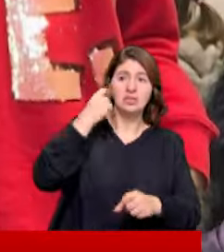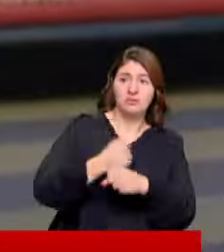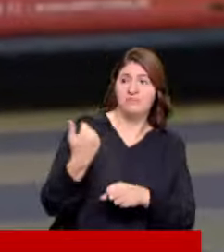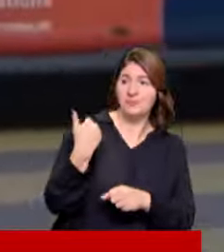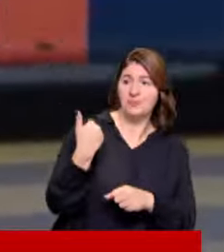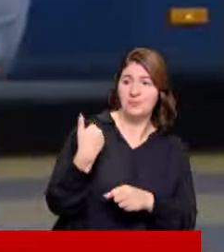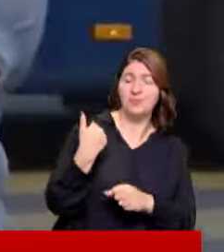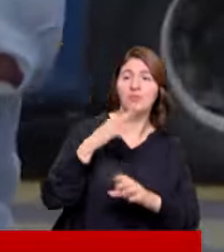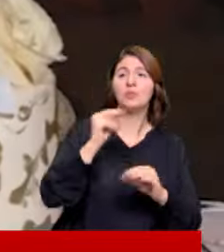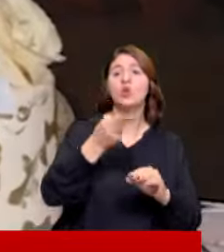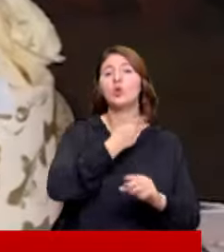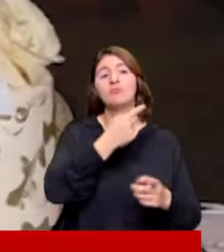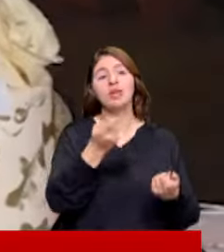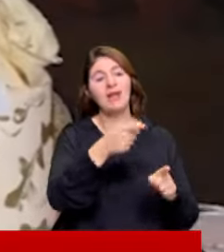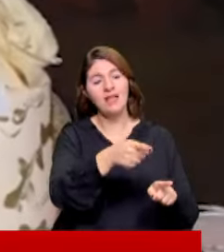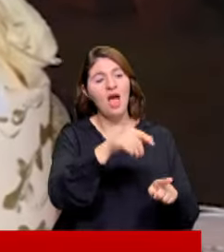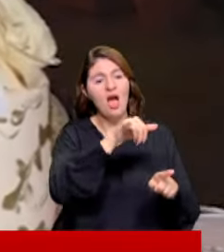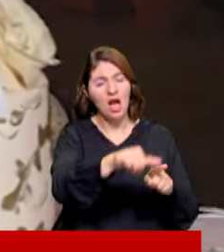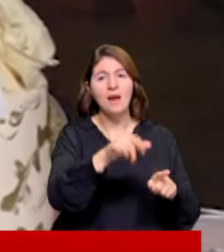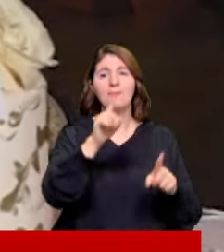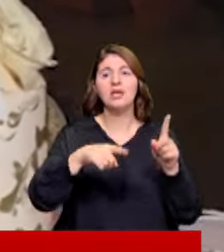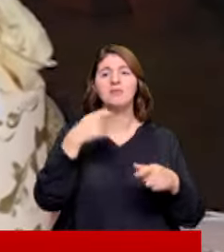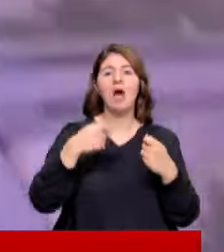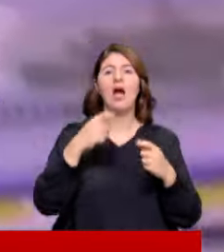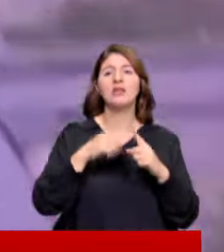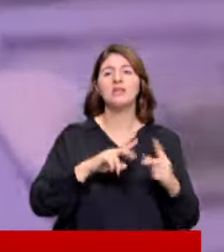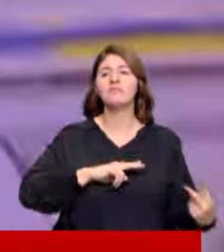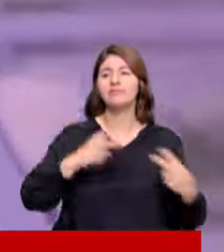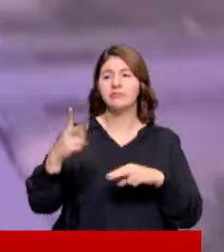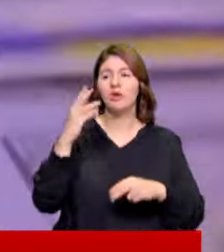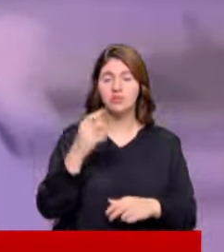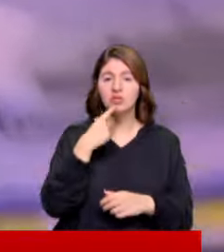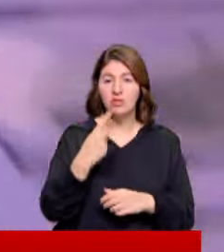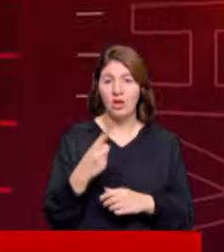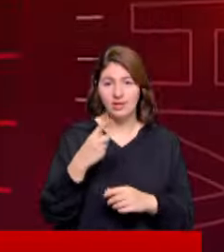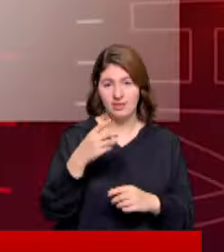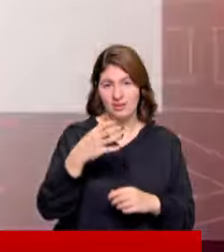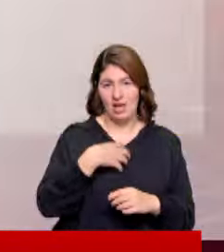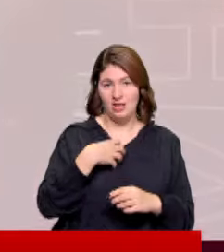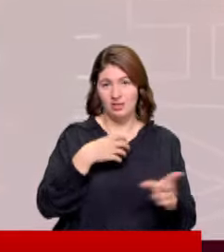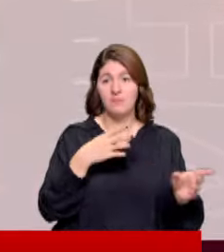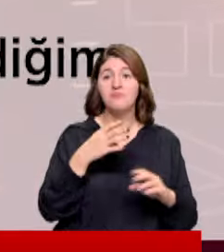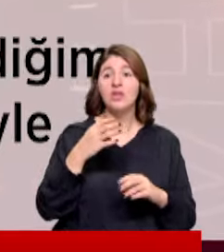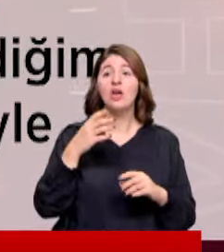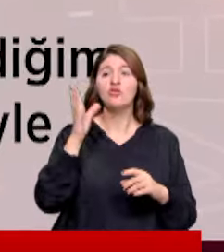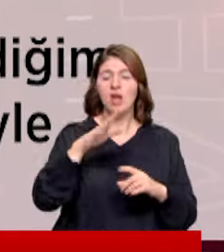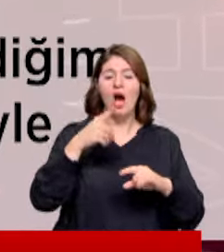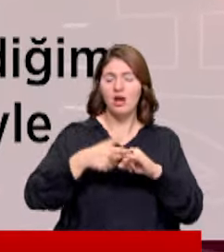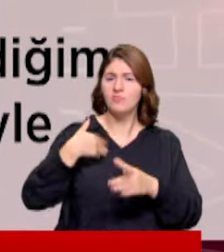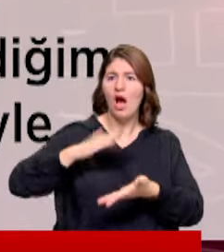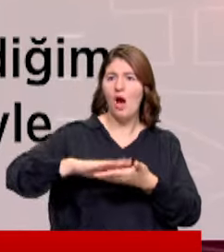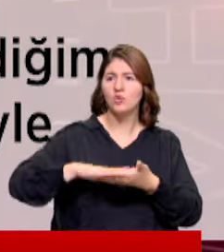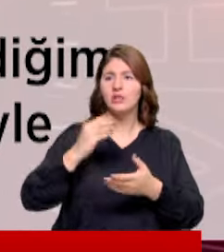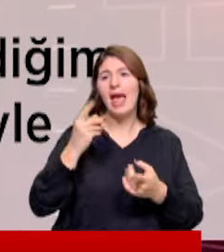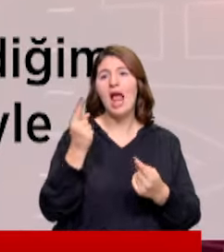ısrarıyla diğer bütün kulüp çalışanları gibi bazı banka hesaplarını aktardığını ifadesinde anlattı Terim. Sonrasında Hakan ile arkadaş da olduk